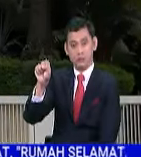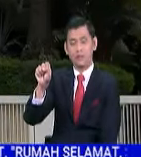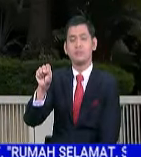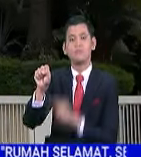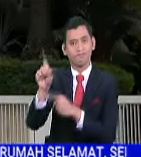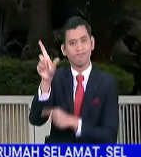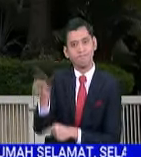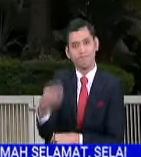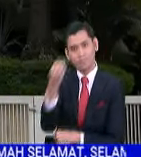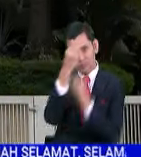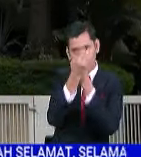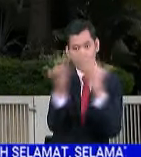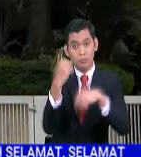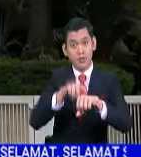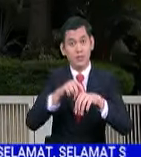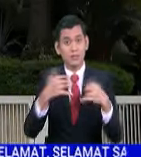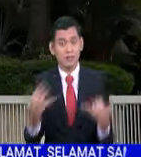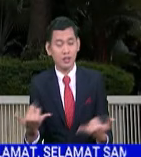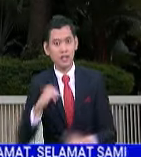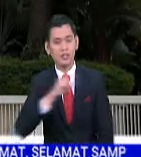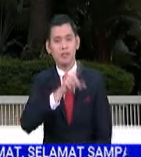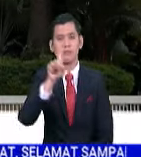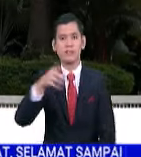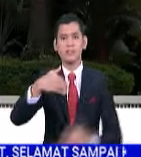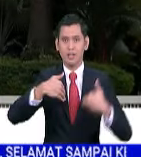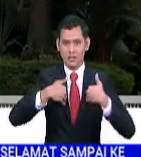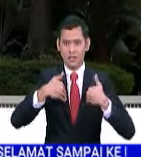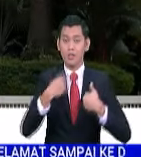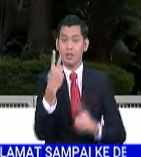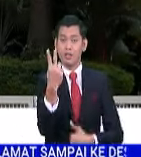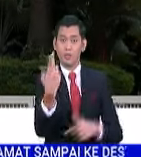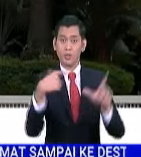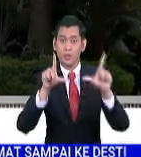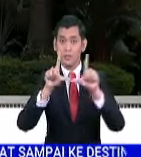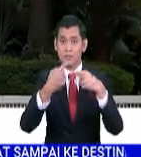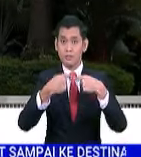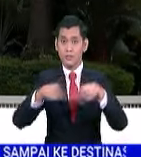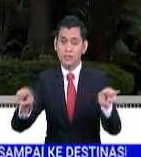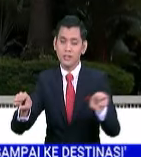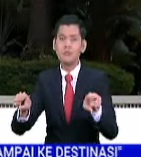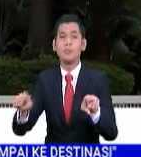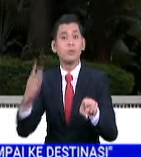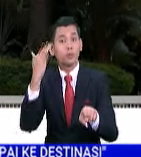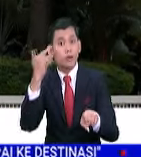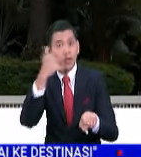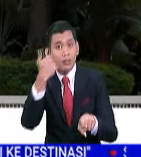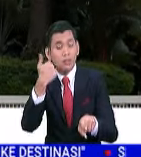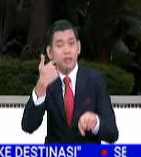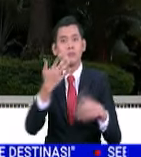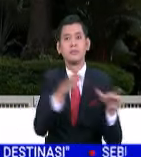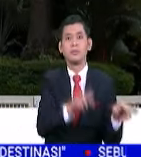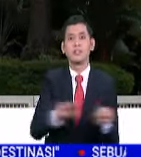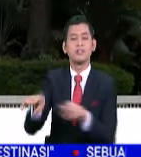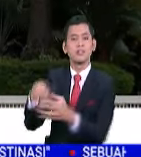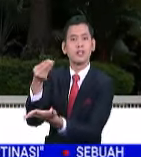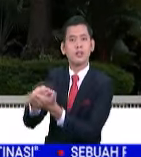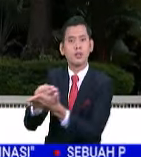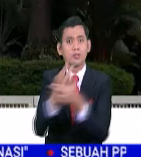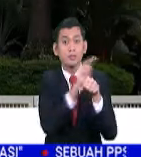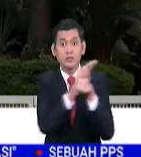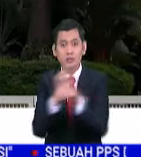Hongkong memaklumkan ketika ini ahlinya perlu mempunyai ide olesin berbisa ini perannya fragmen perancang keuangan